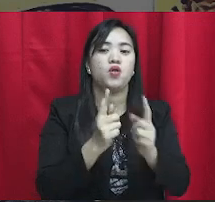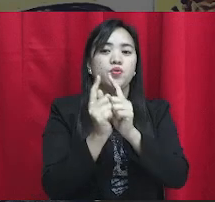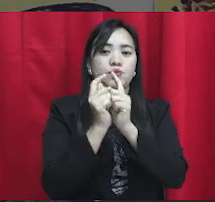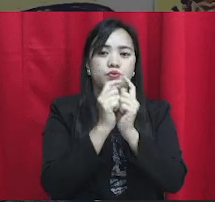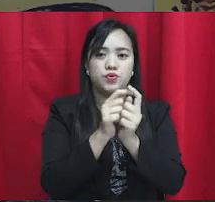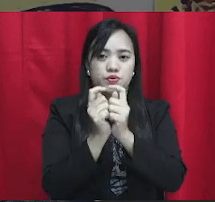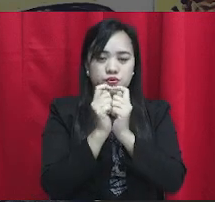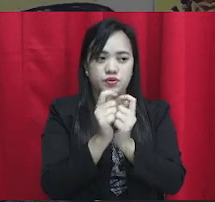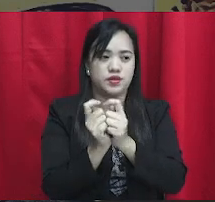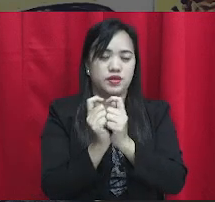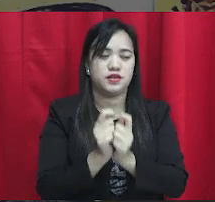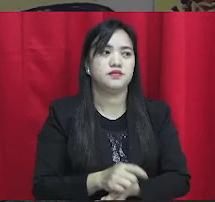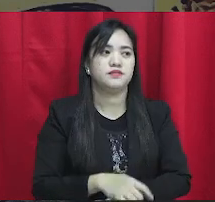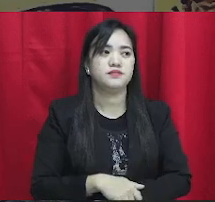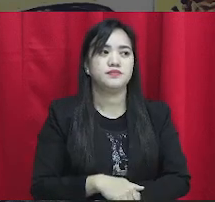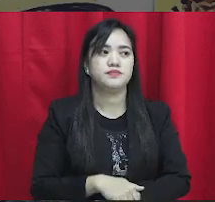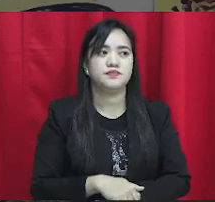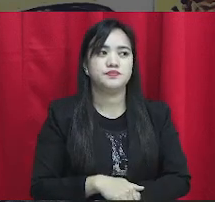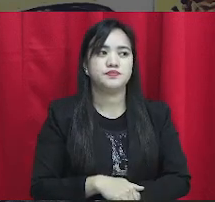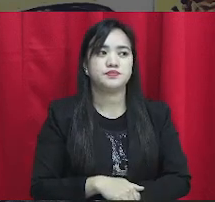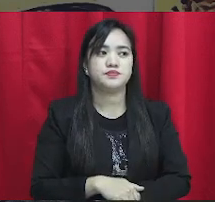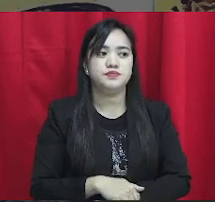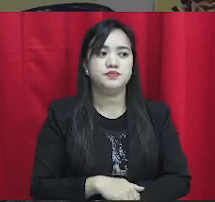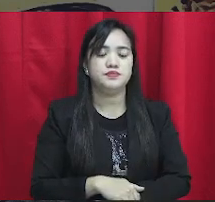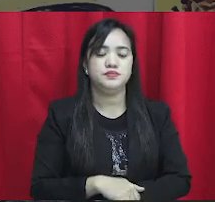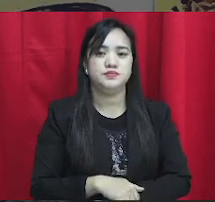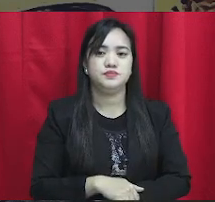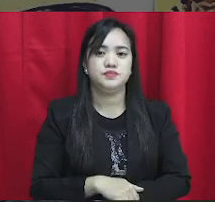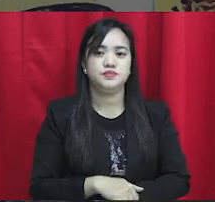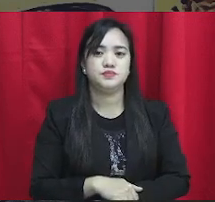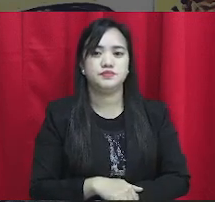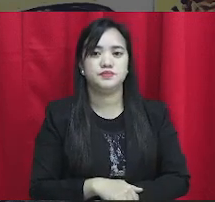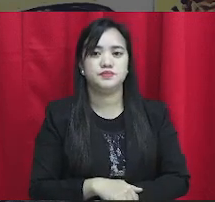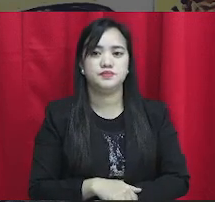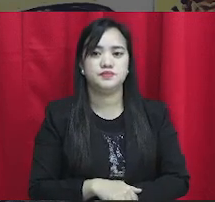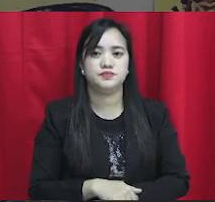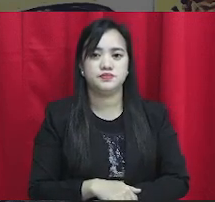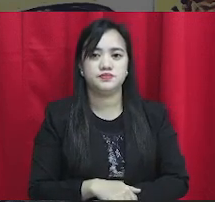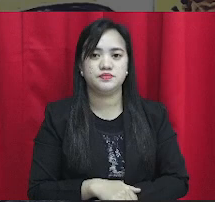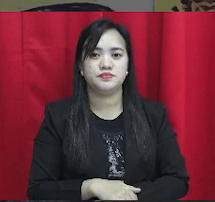Ganun din ang usapan. Every Sunday, magkasama kami. Ah, okay. So Sunday talaga kayo nagsasama-sama po? Amen,